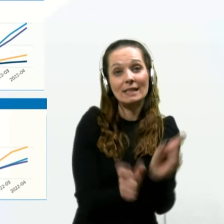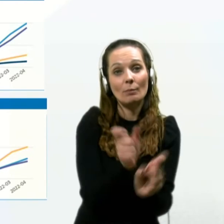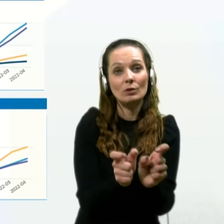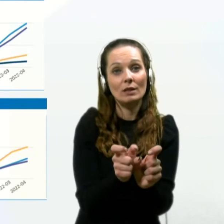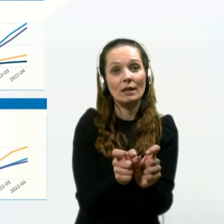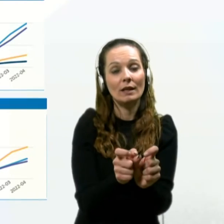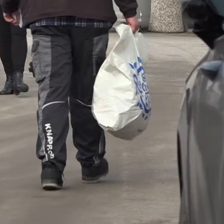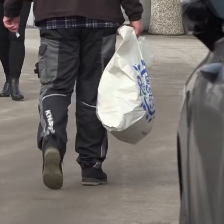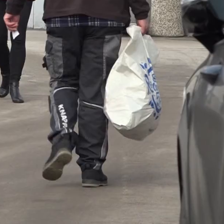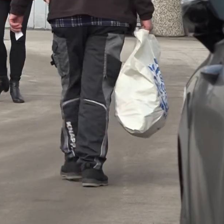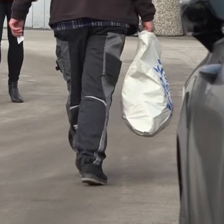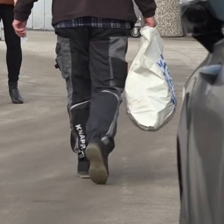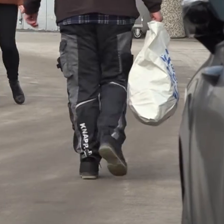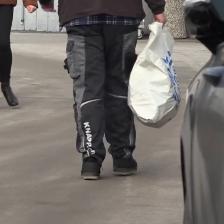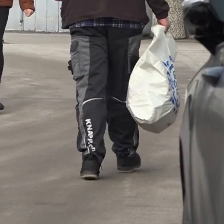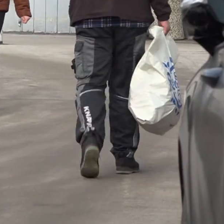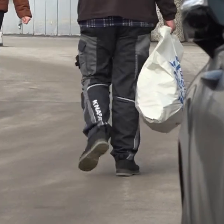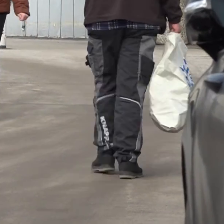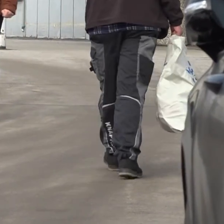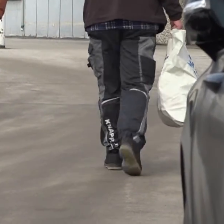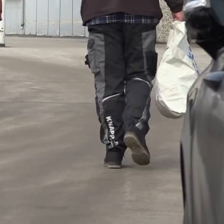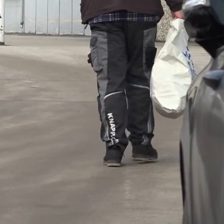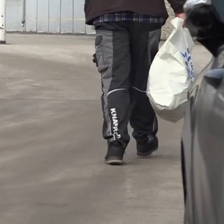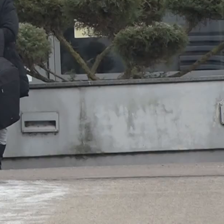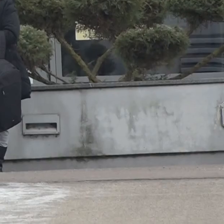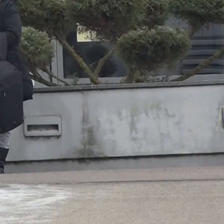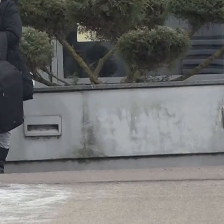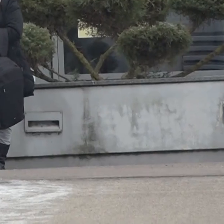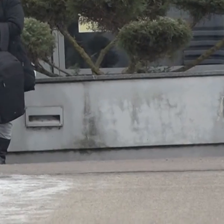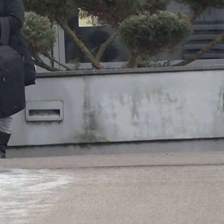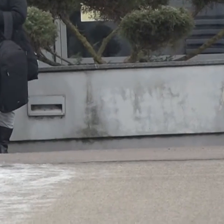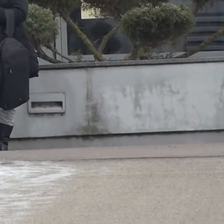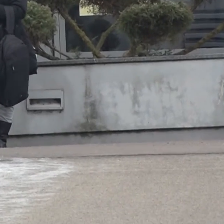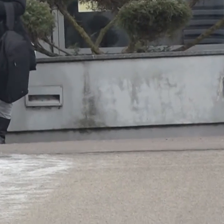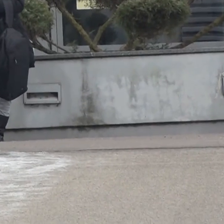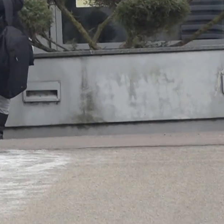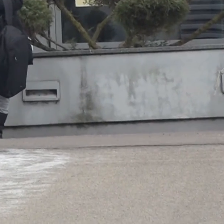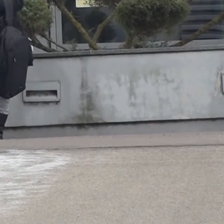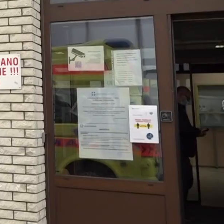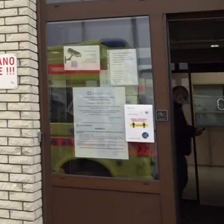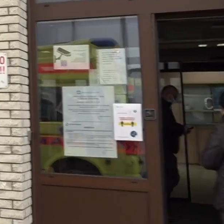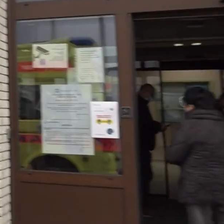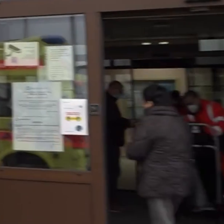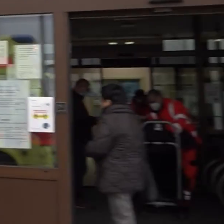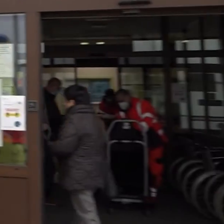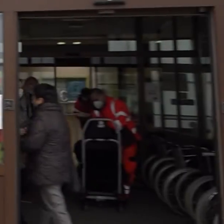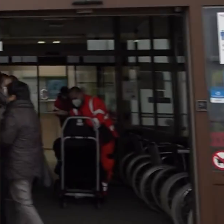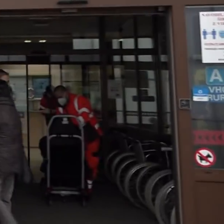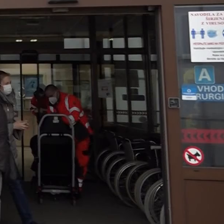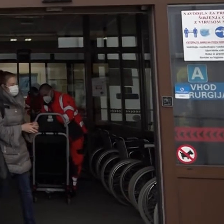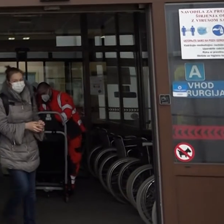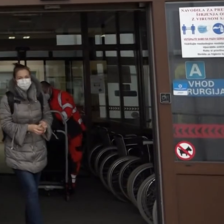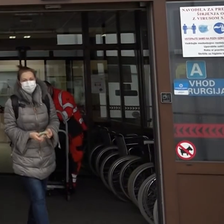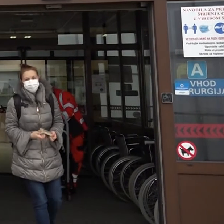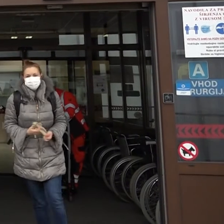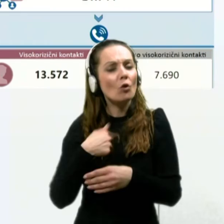prečole. Nuška Čakšiager pa je podrobneje predstavila tudi, kako poteka spremljanje okuženih oseb in njihovih kontaktov.